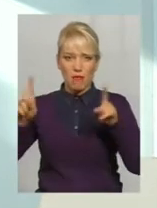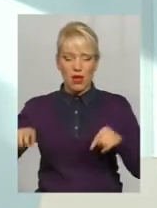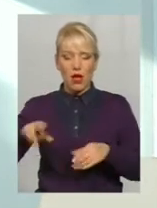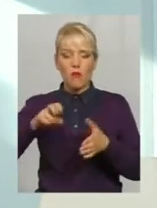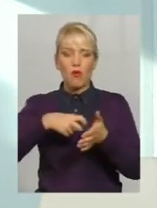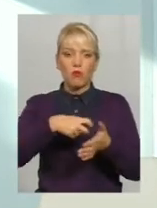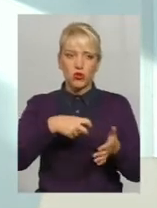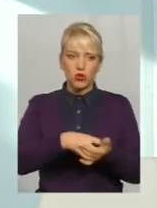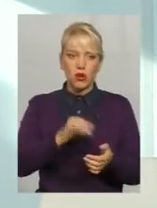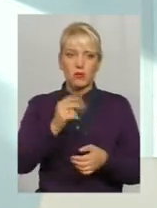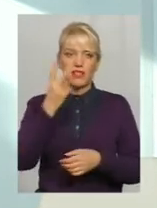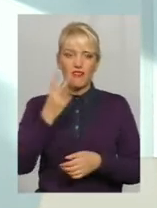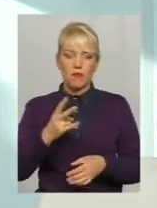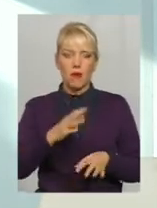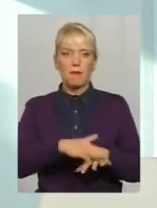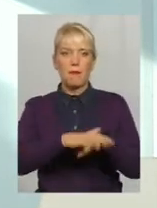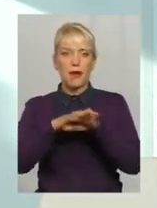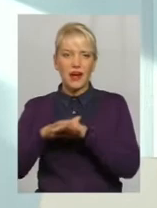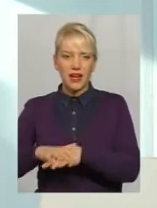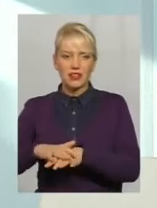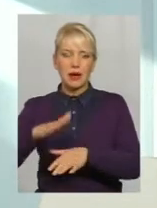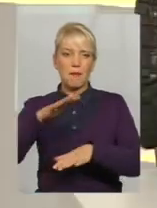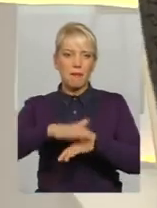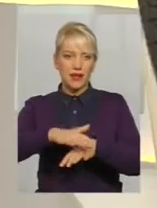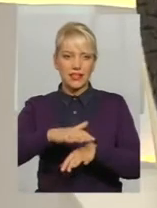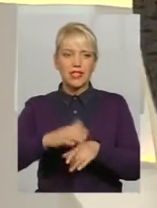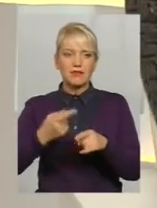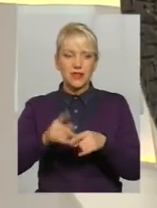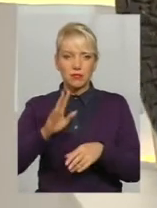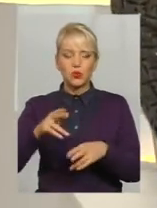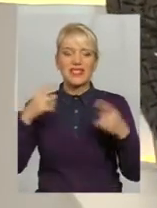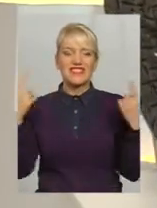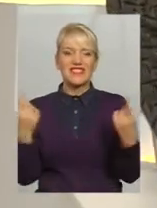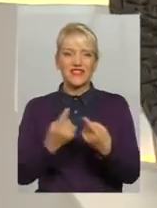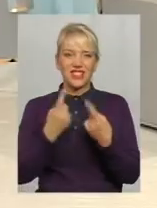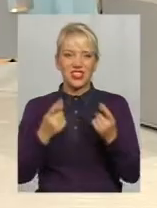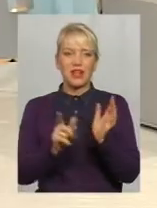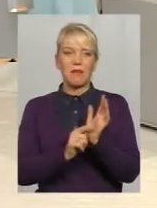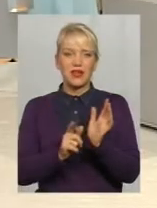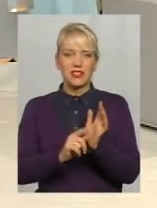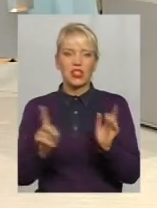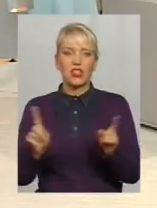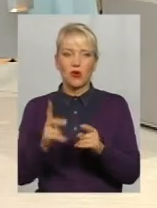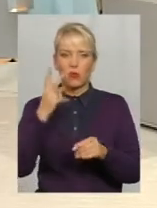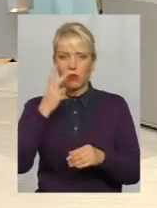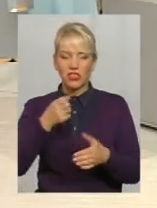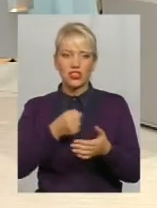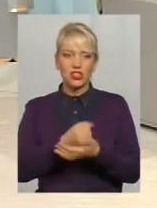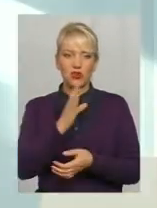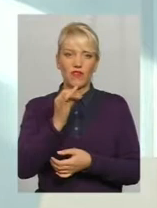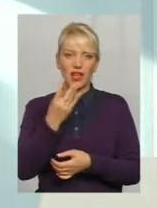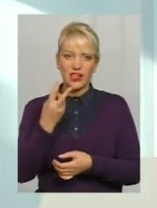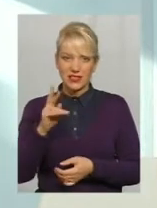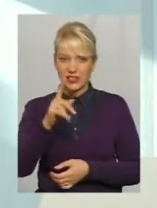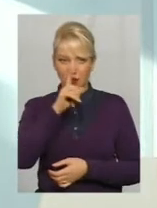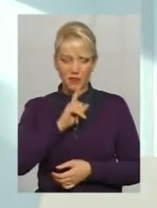двома переказами по банківських установах. Тобто буде ота звична пенсія, яку вони бачили до вересня місяця?